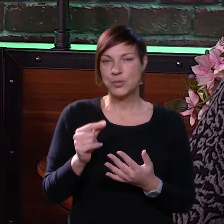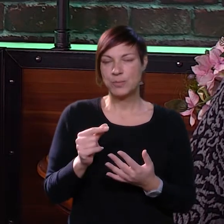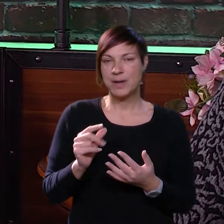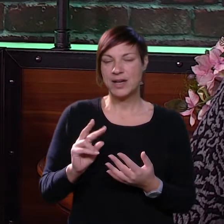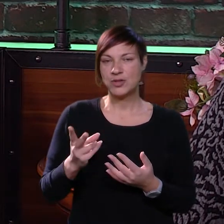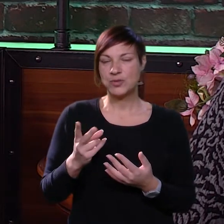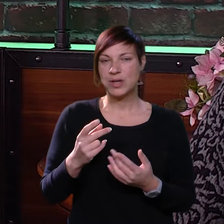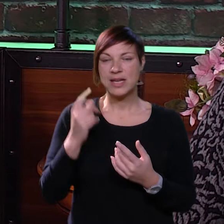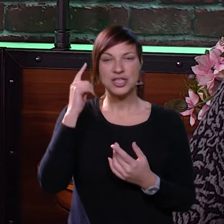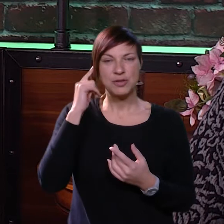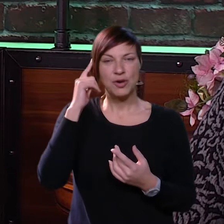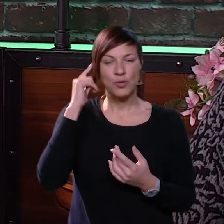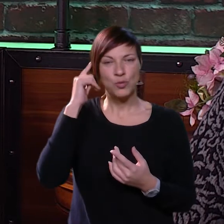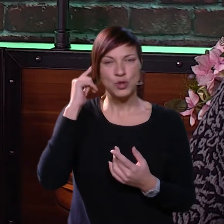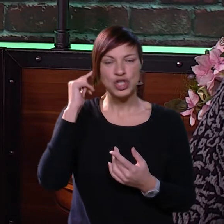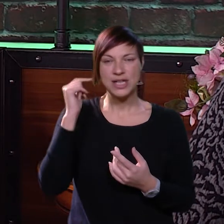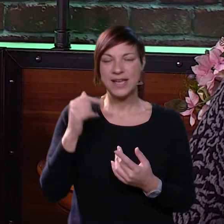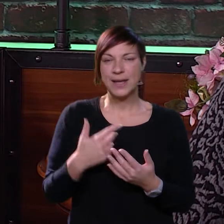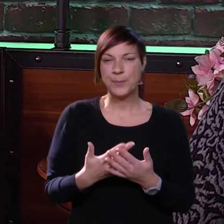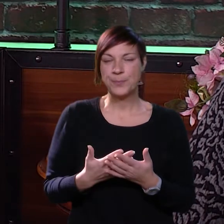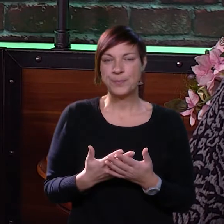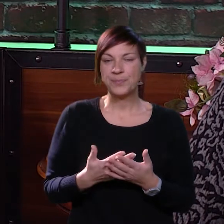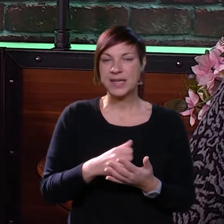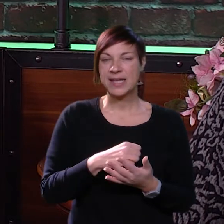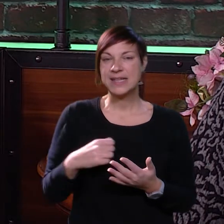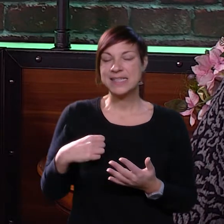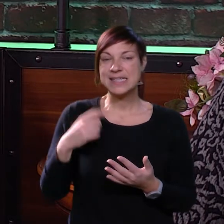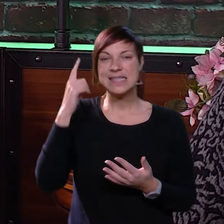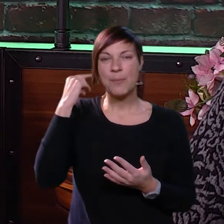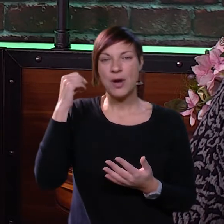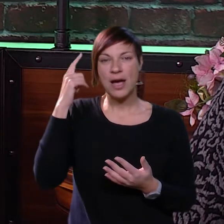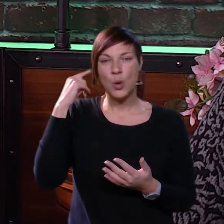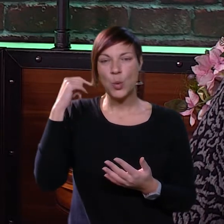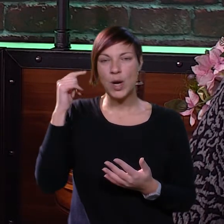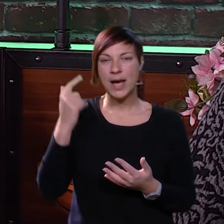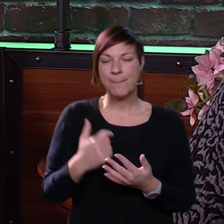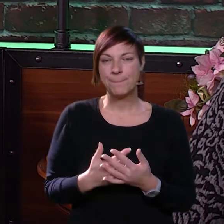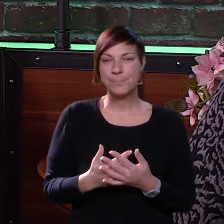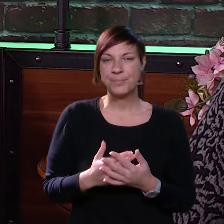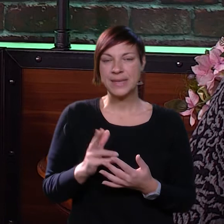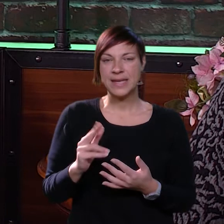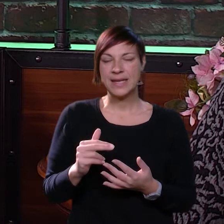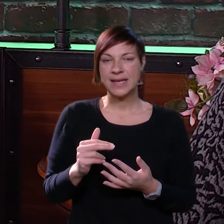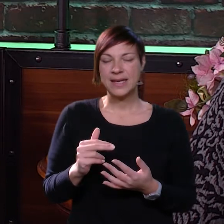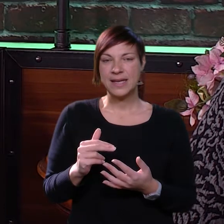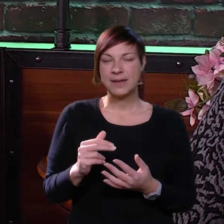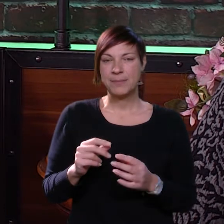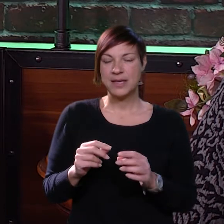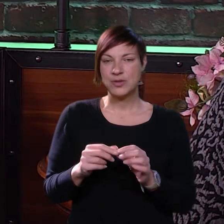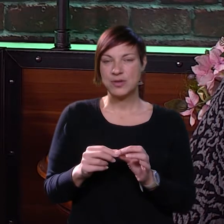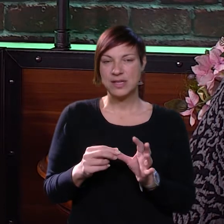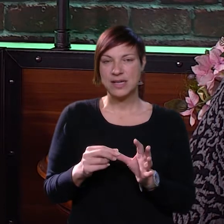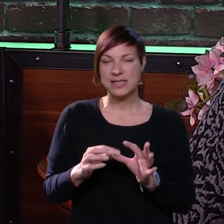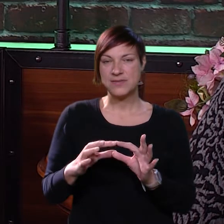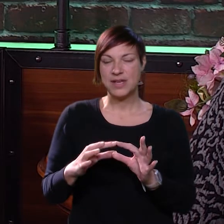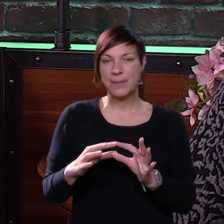često malo drugačiji oblik uške ili samoga uha. Onda imaju